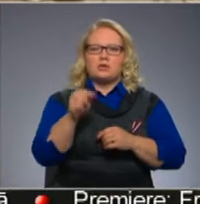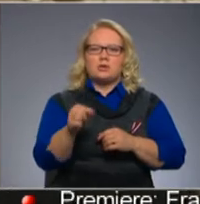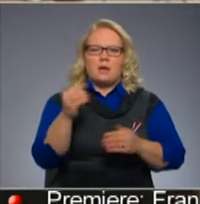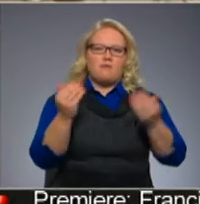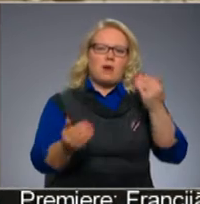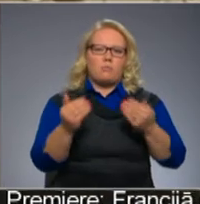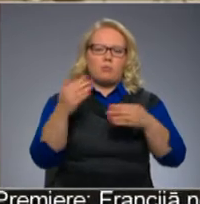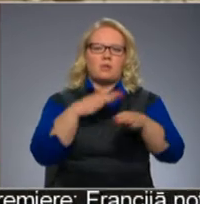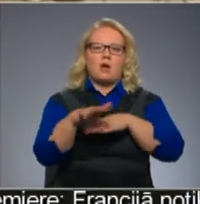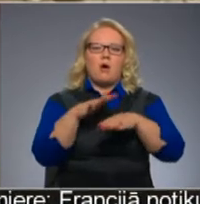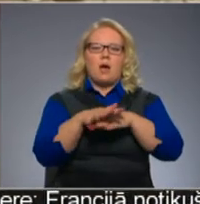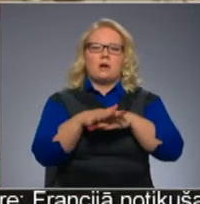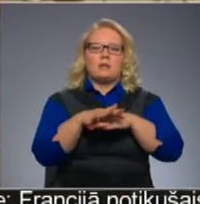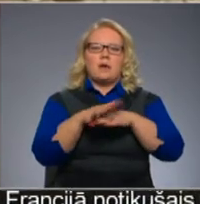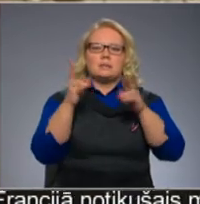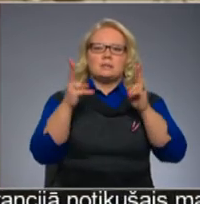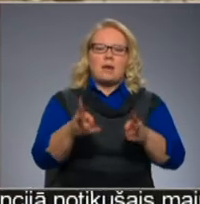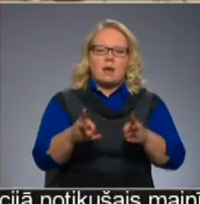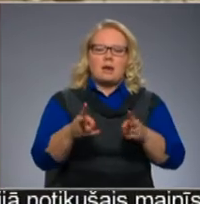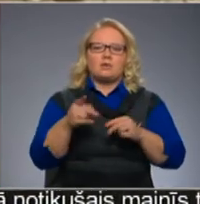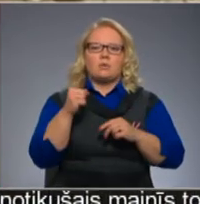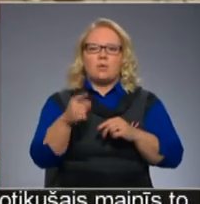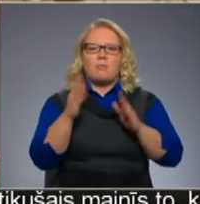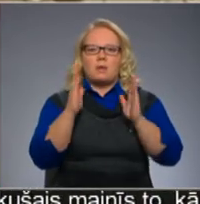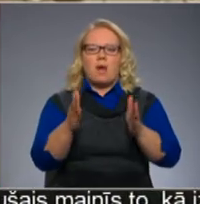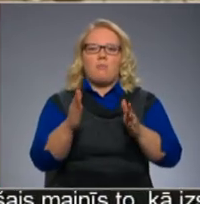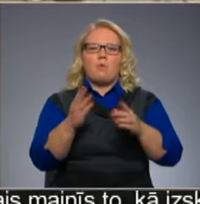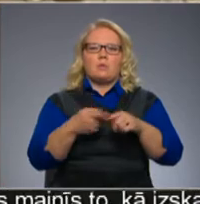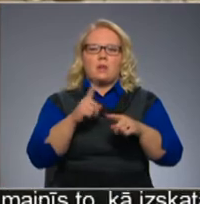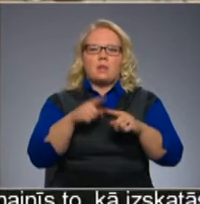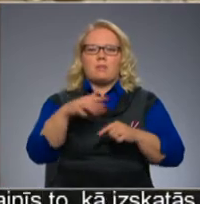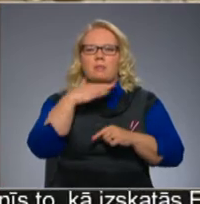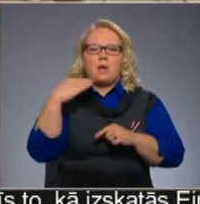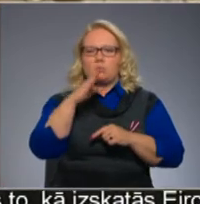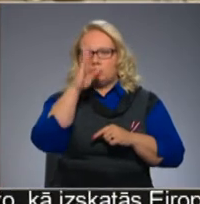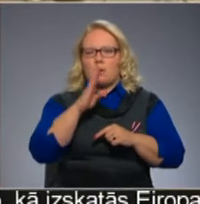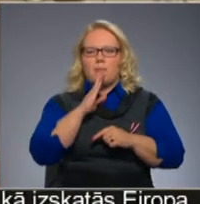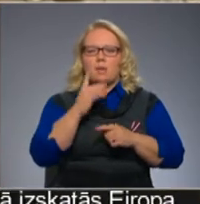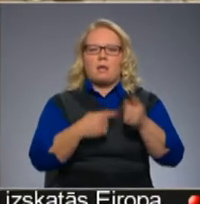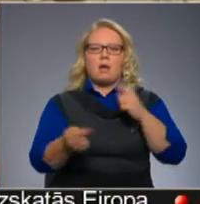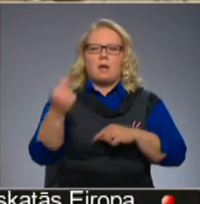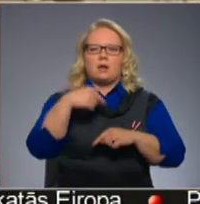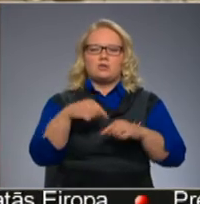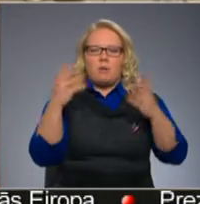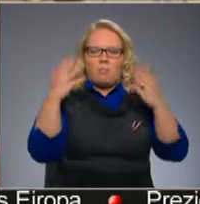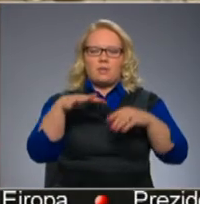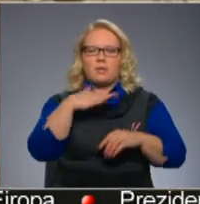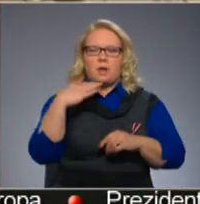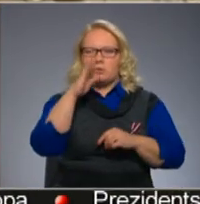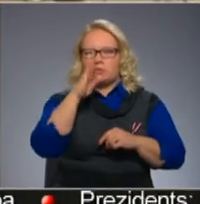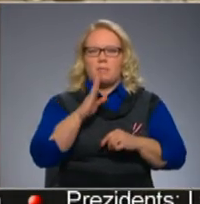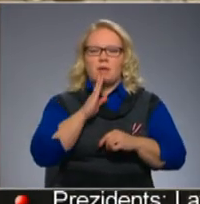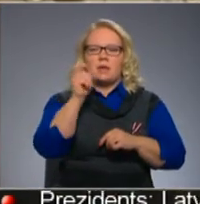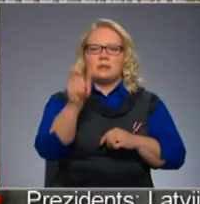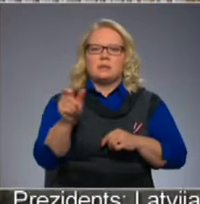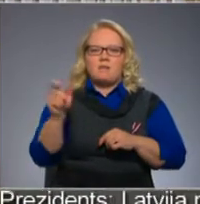varbūt terorakta sekas, un tām ir jābūt tādām, ir daudz nopietnākai atpakaļ atgriešanas politikai, daudz nopietnākai